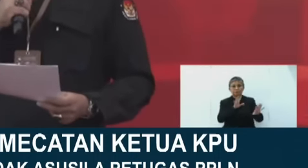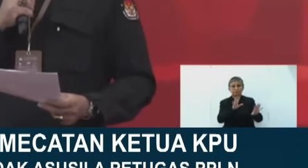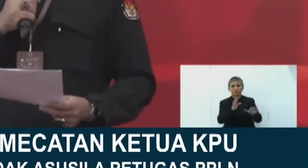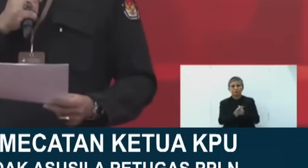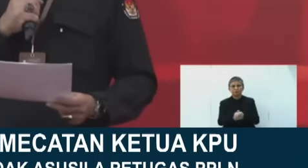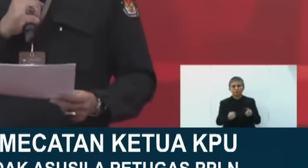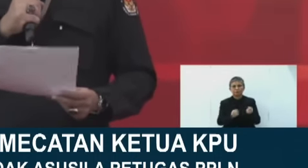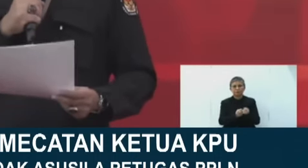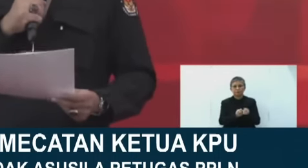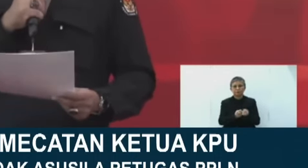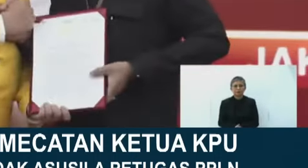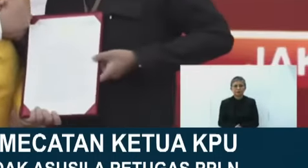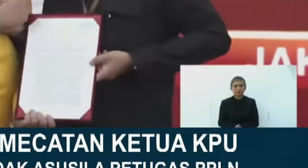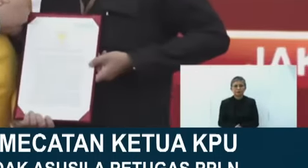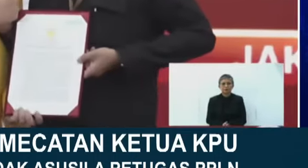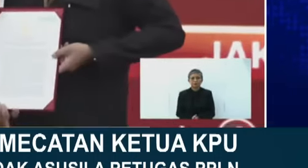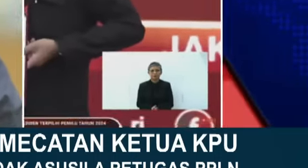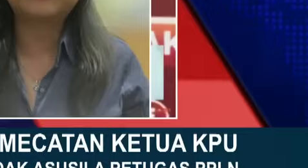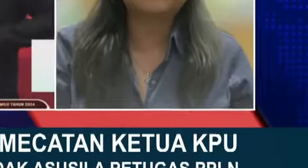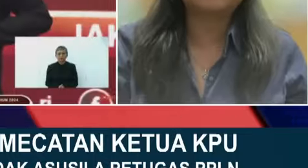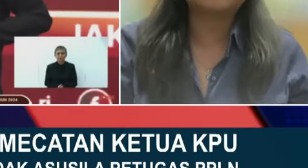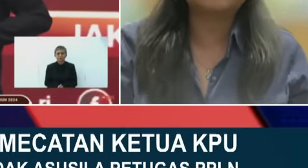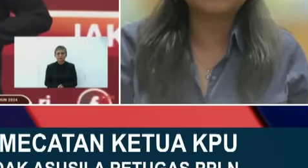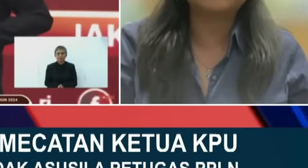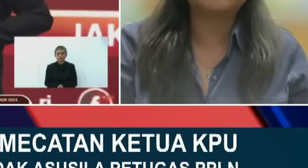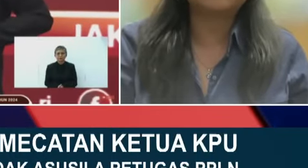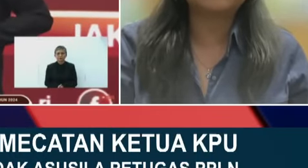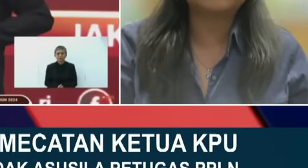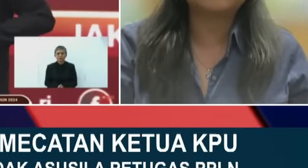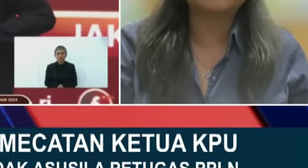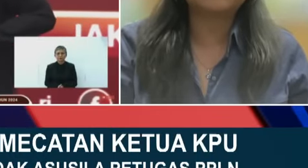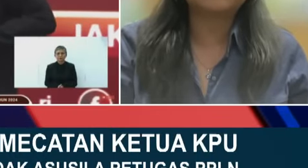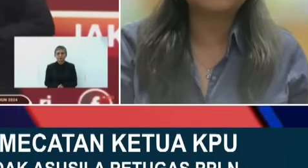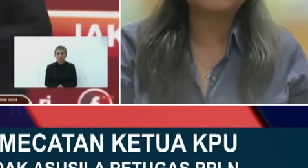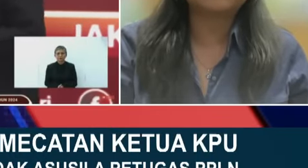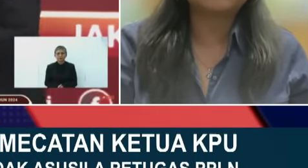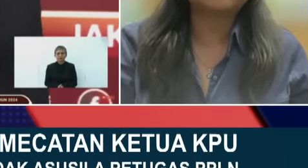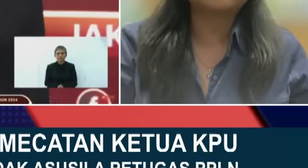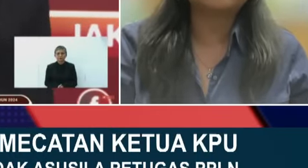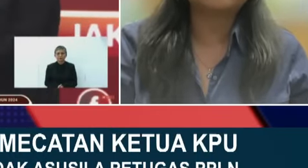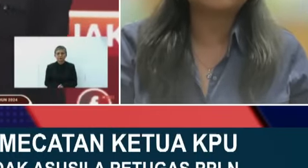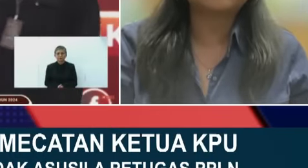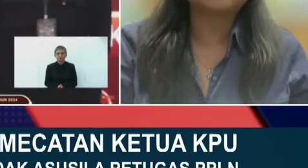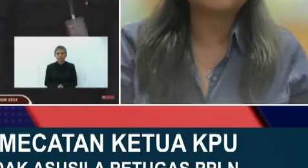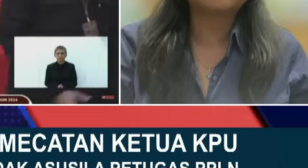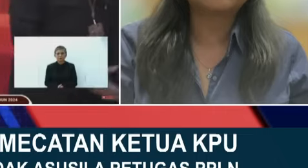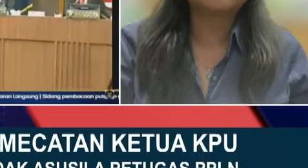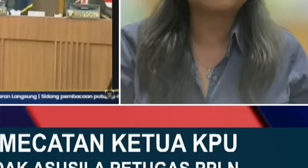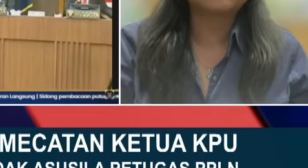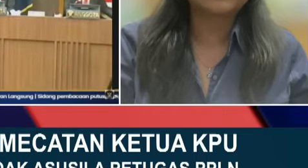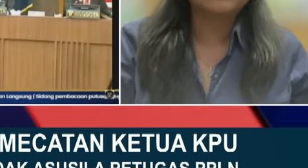dilakukan kira-kira e kalau secara Aturan ini Mbak Bibib Siapa yang eh bisa mengambil menjadi PLH di